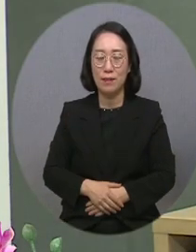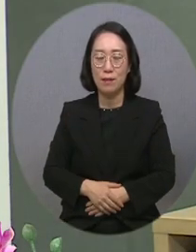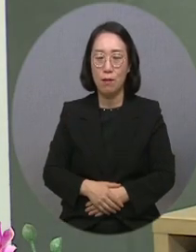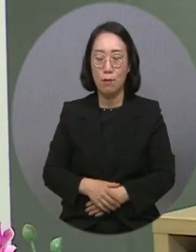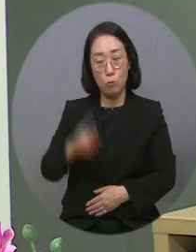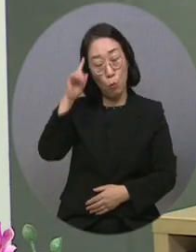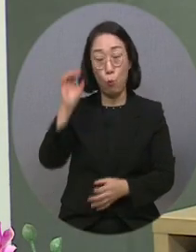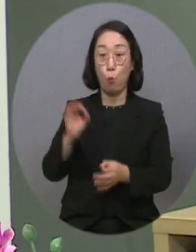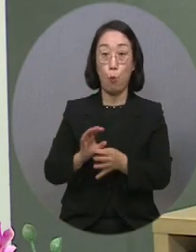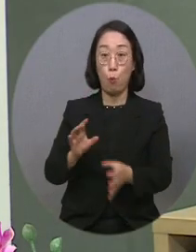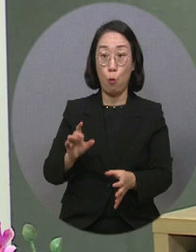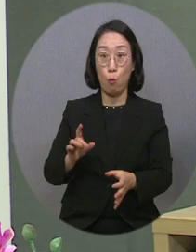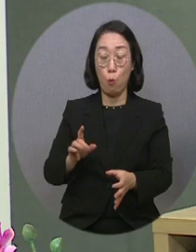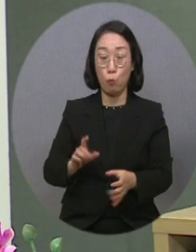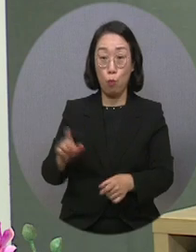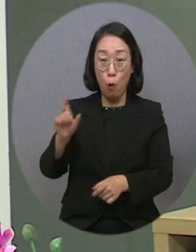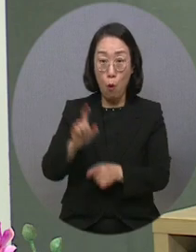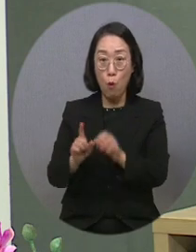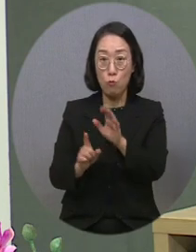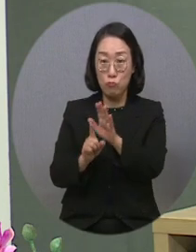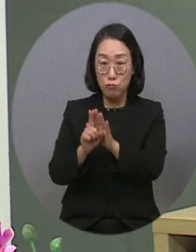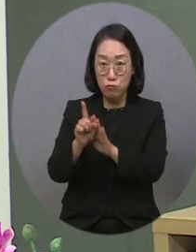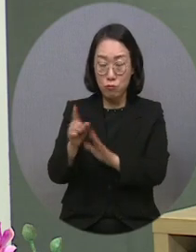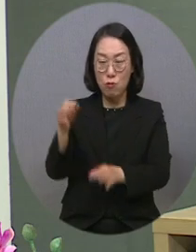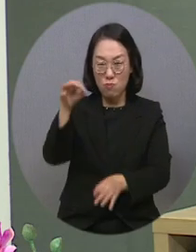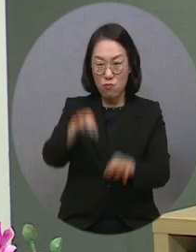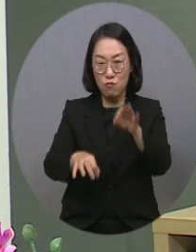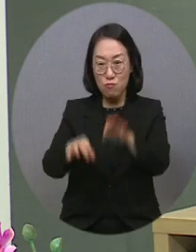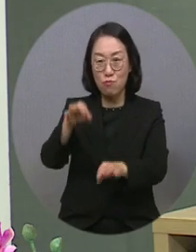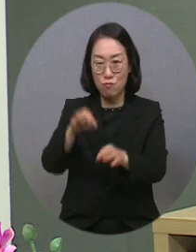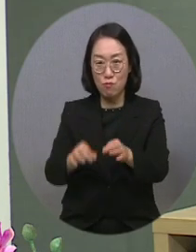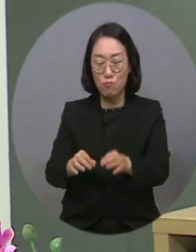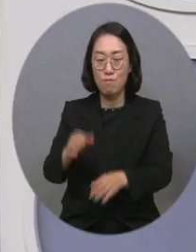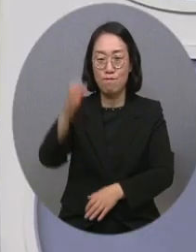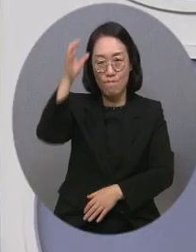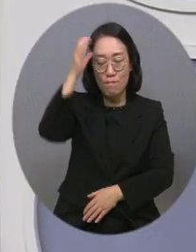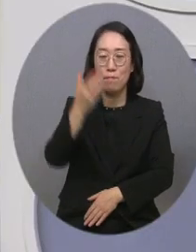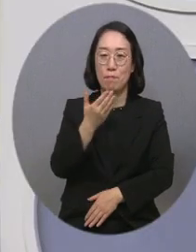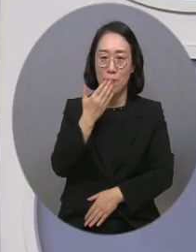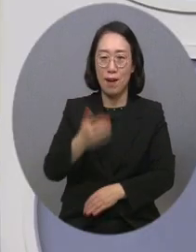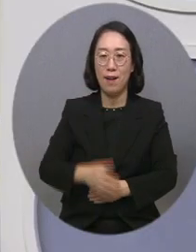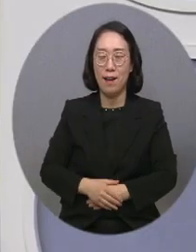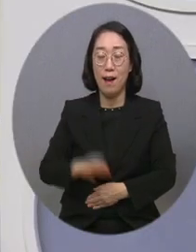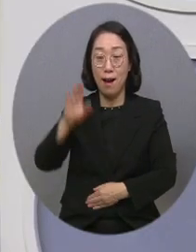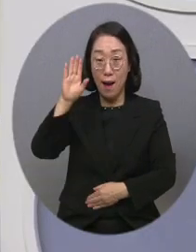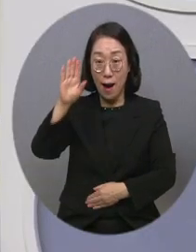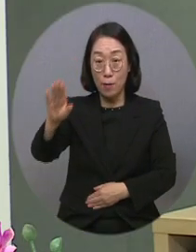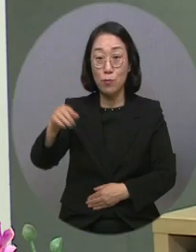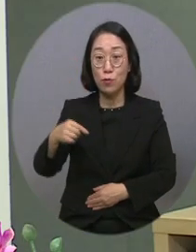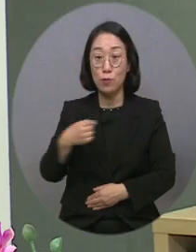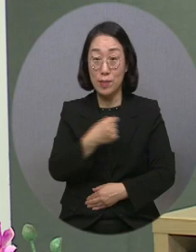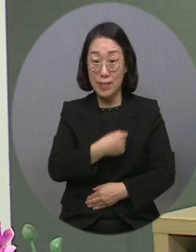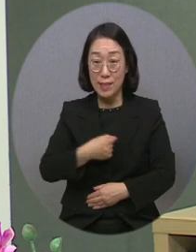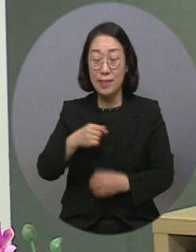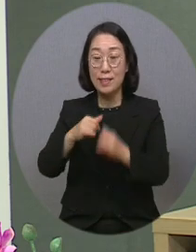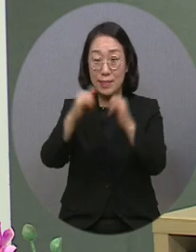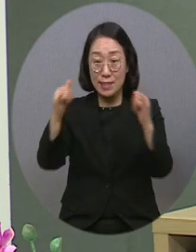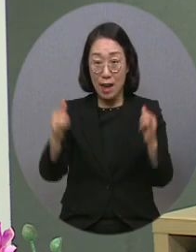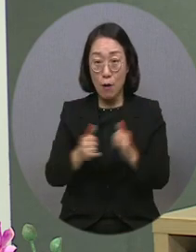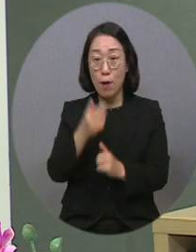의외의 온도계 상승이 기대되는 예. 겁니다. 아. 저 앞으로 사랑의 열매 사회복지